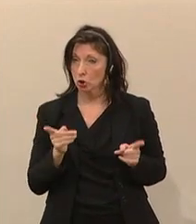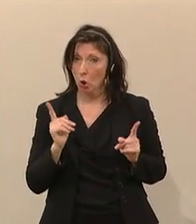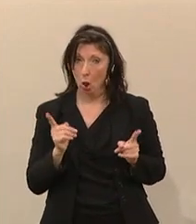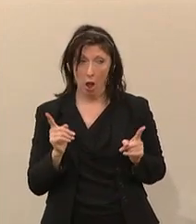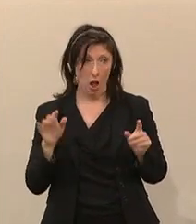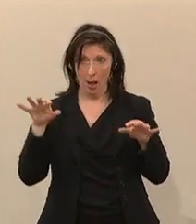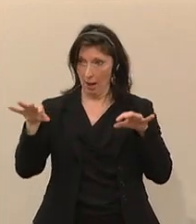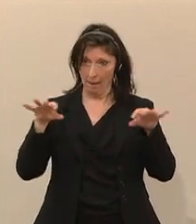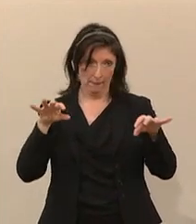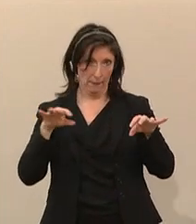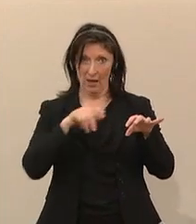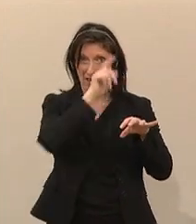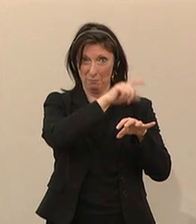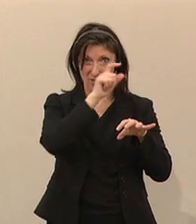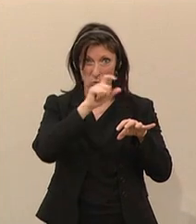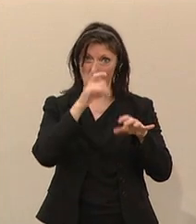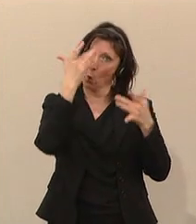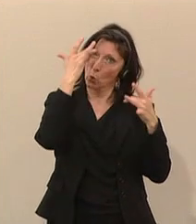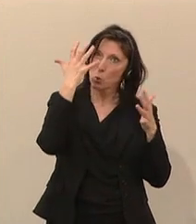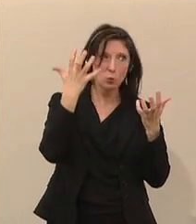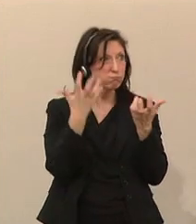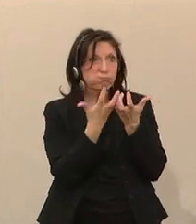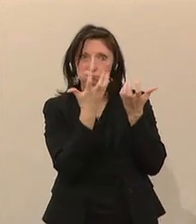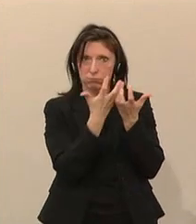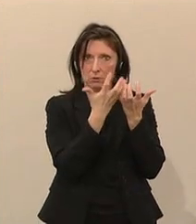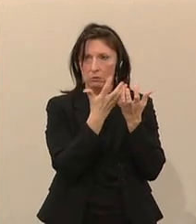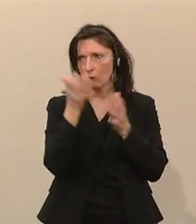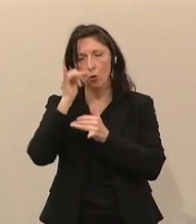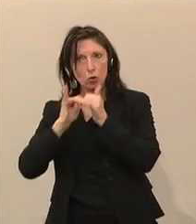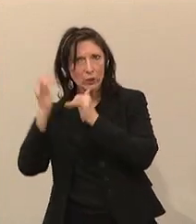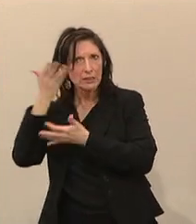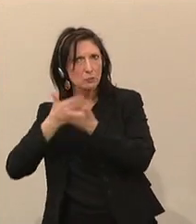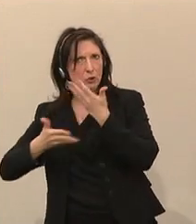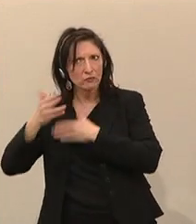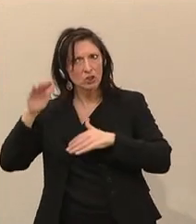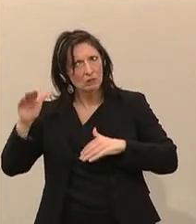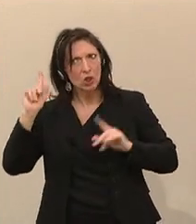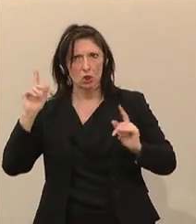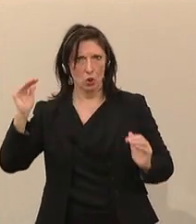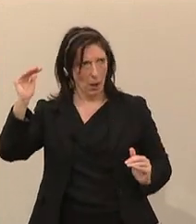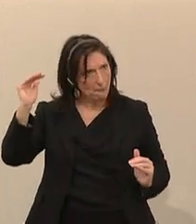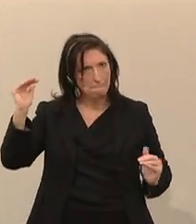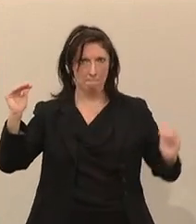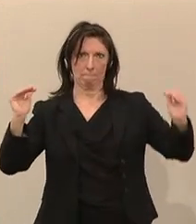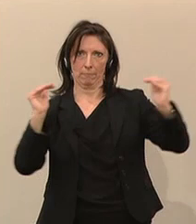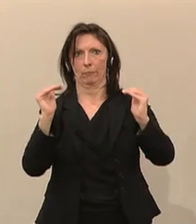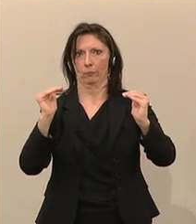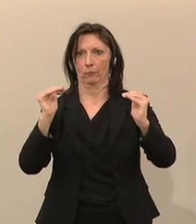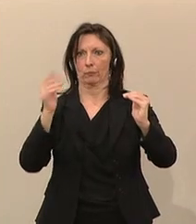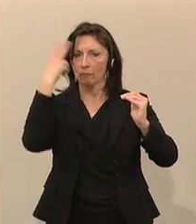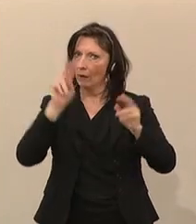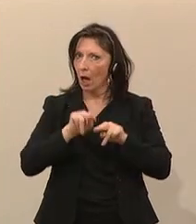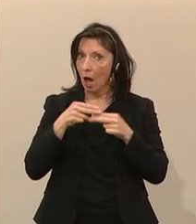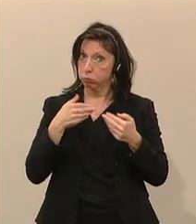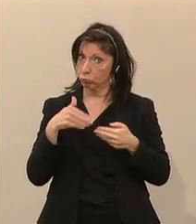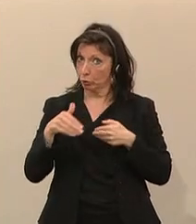den Kulturschaffenden auf der einen Seite und der Tourismuswirtschaft auf der anderen Seite geschaffen werden soll. Der Herr Bundesminister hat ja in